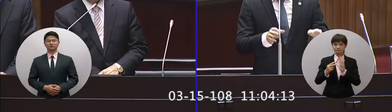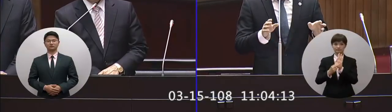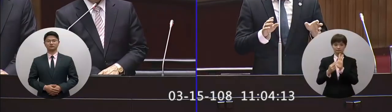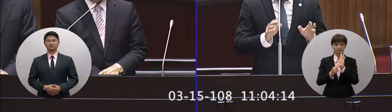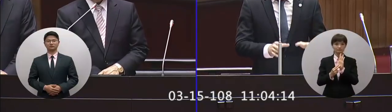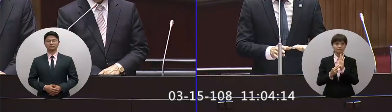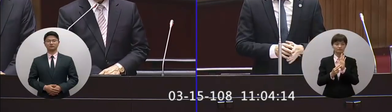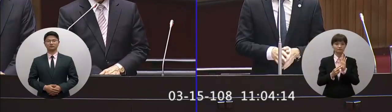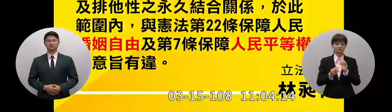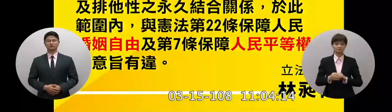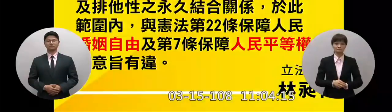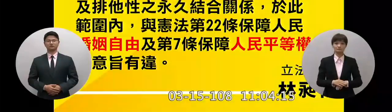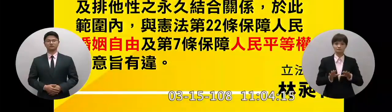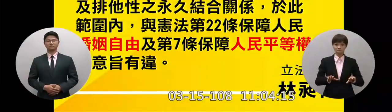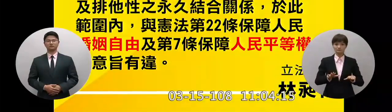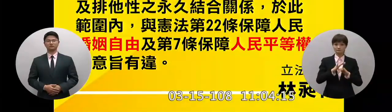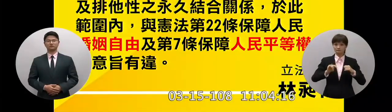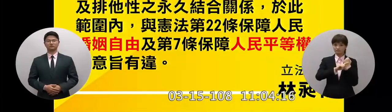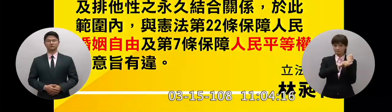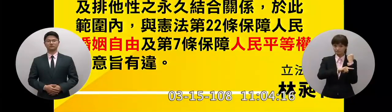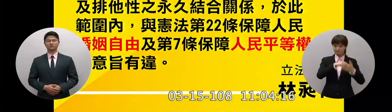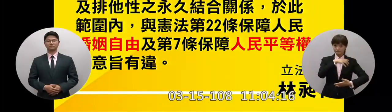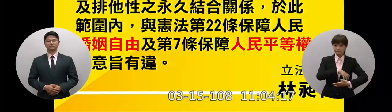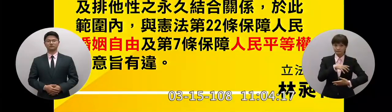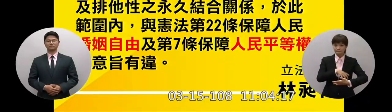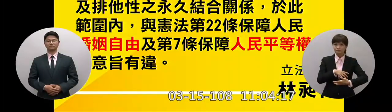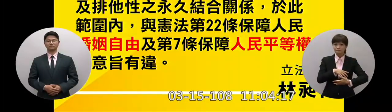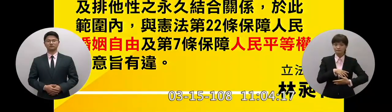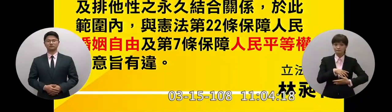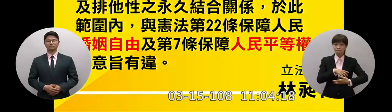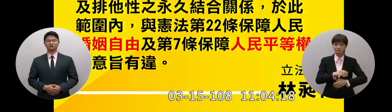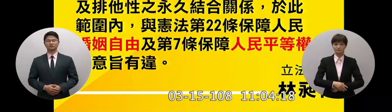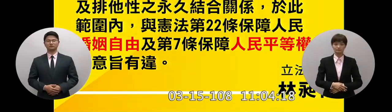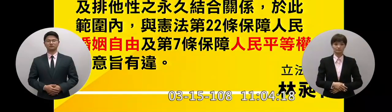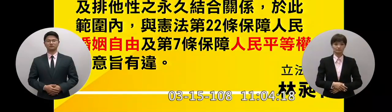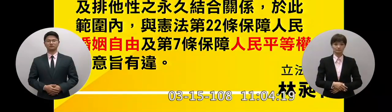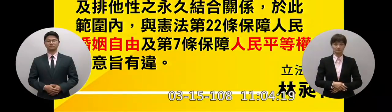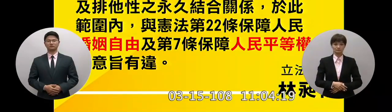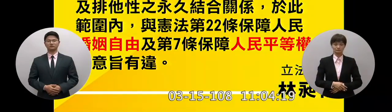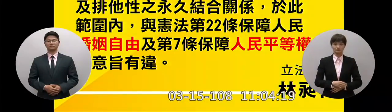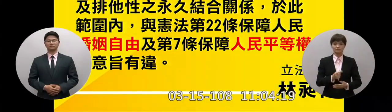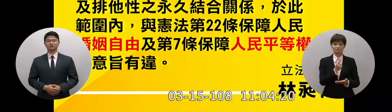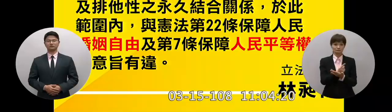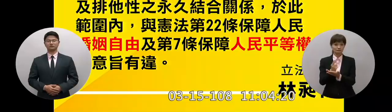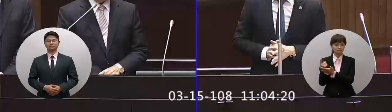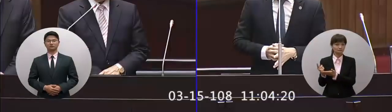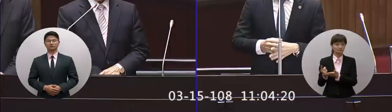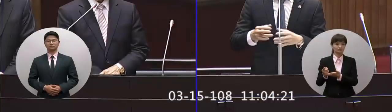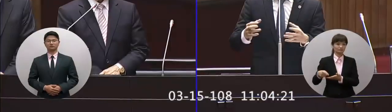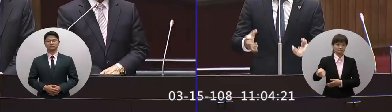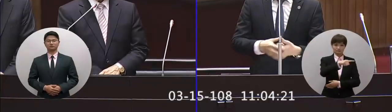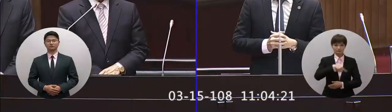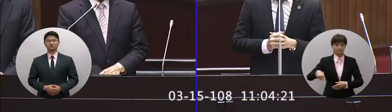讲，即马现行的这个民法内底，无去保障到所有的这个民众的婚姻啦，